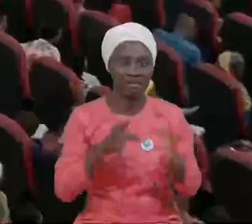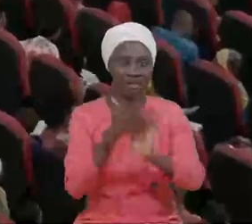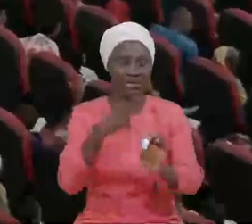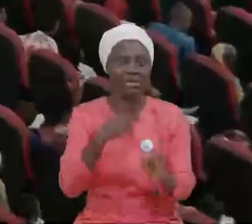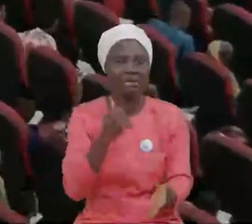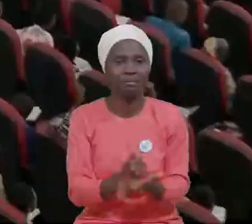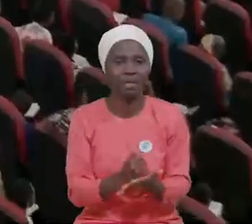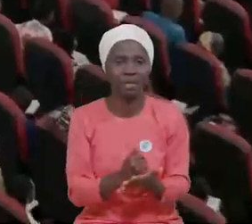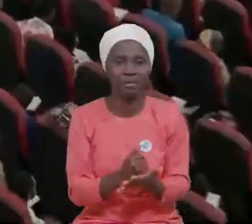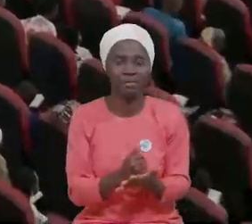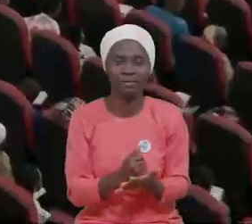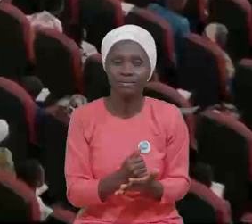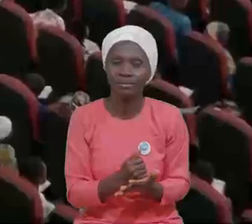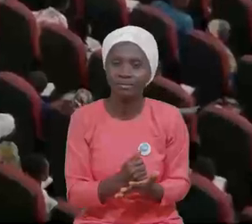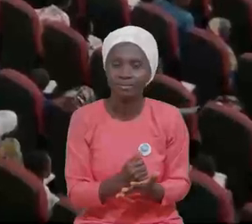de Jésus.